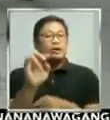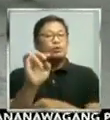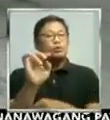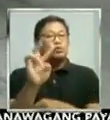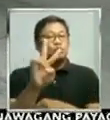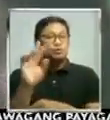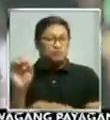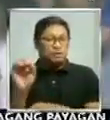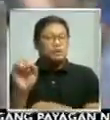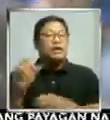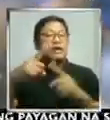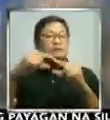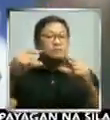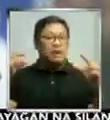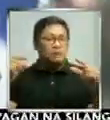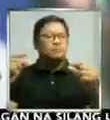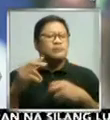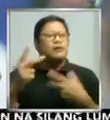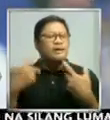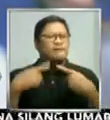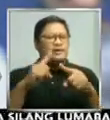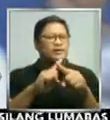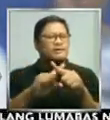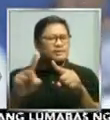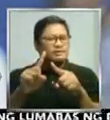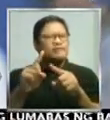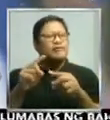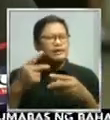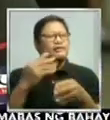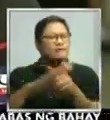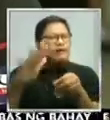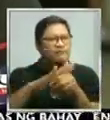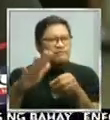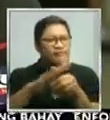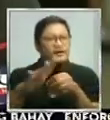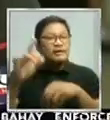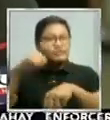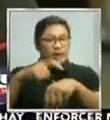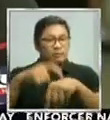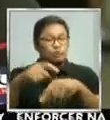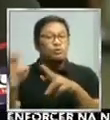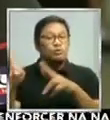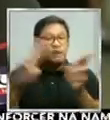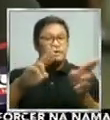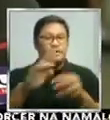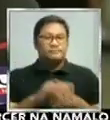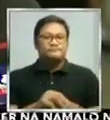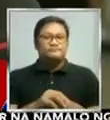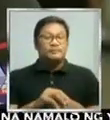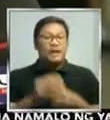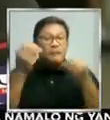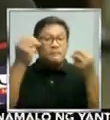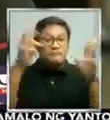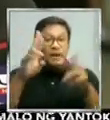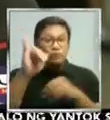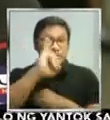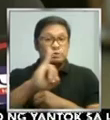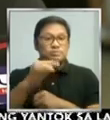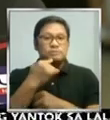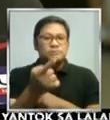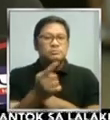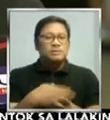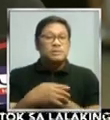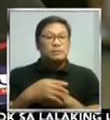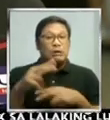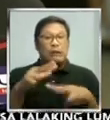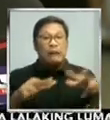Sampaloc District, mabibigyan ng sapat na oras ang lahat para maghanda. So para hindi naman sila kailangan na